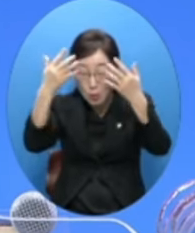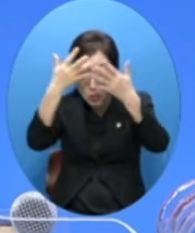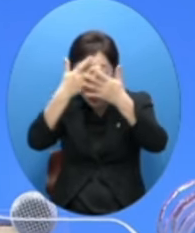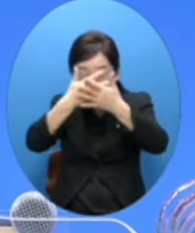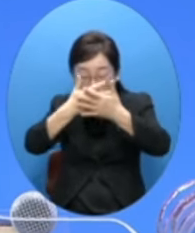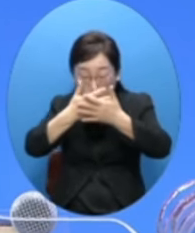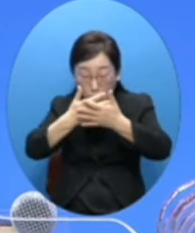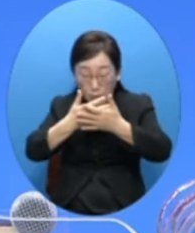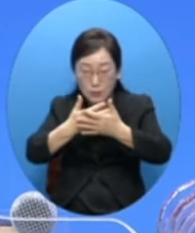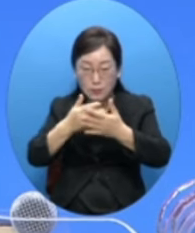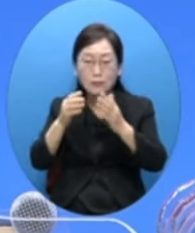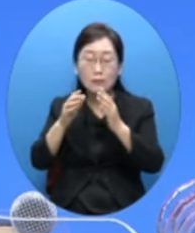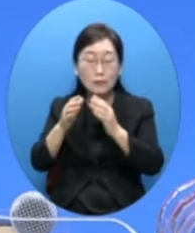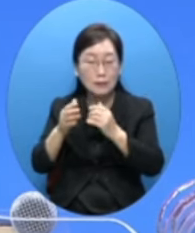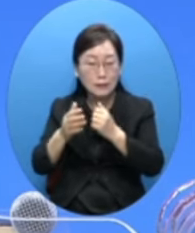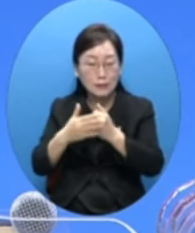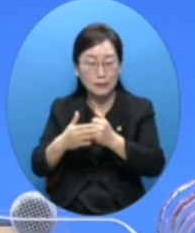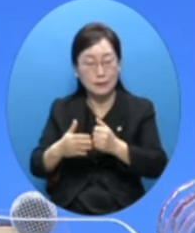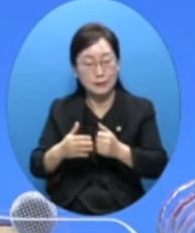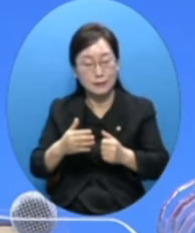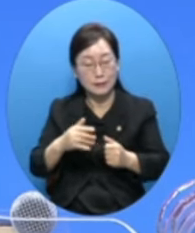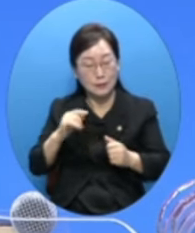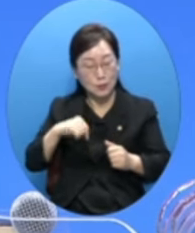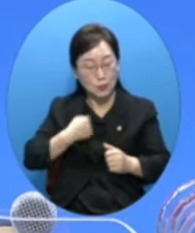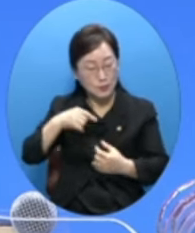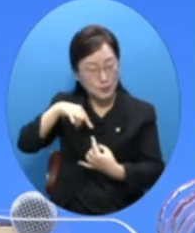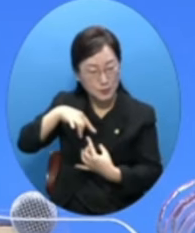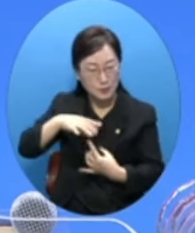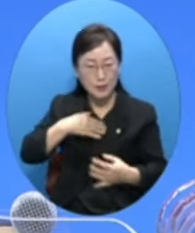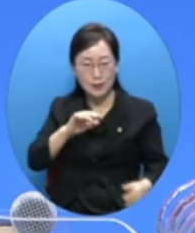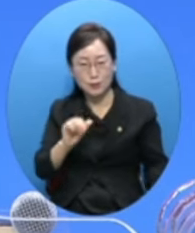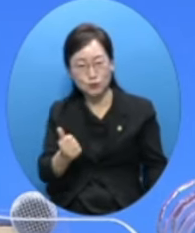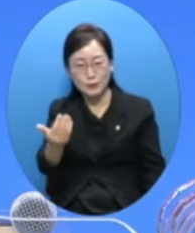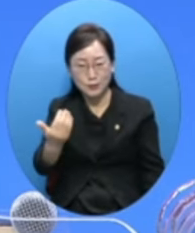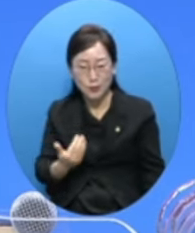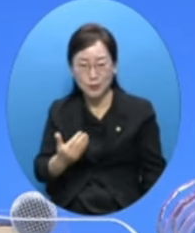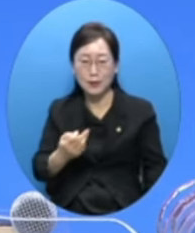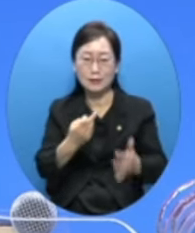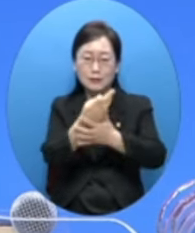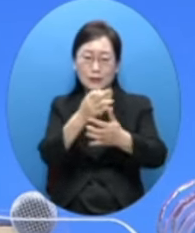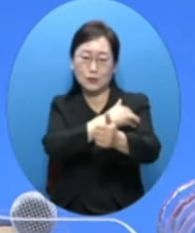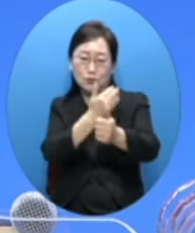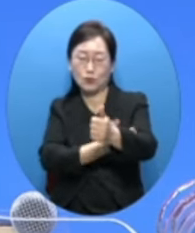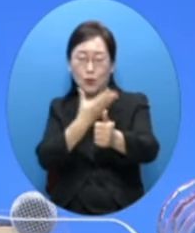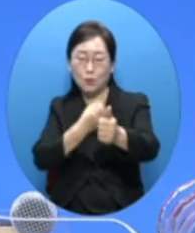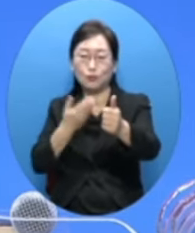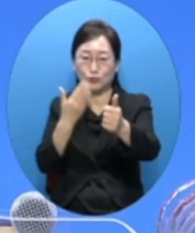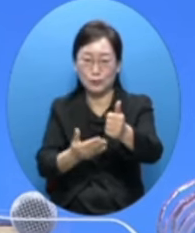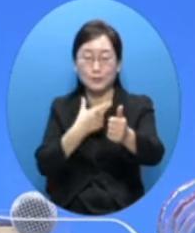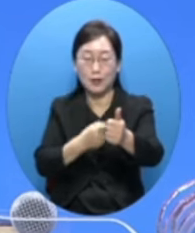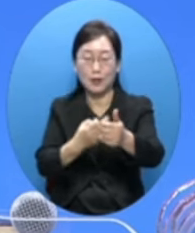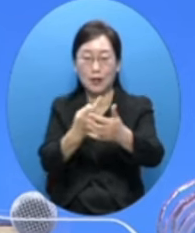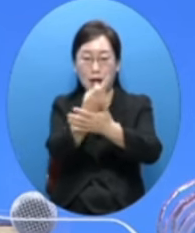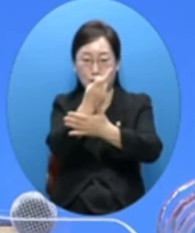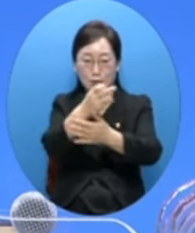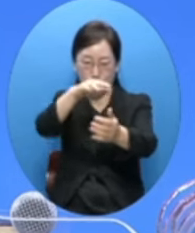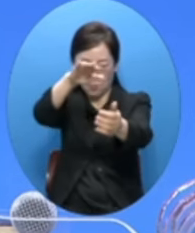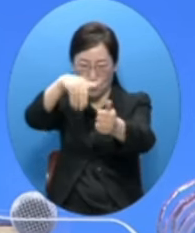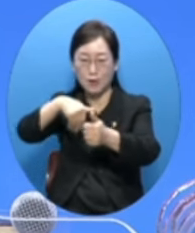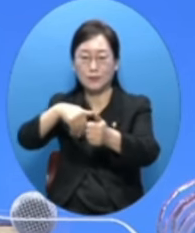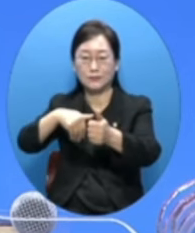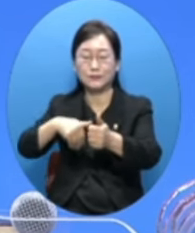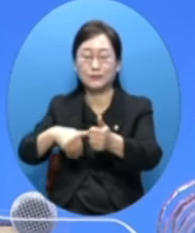되어서 내가 죽기 전에 장자권의 축복을 할 테니까 큰 아들 에서를 불러서